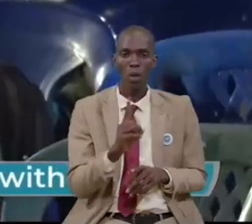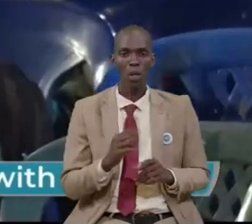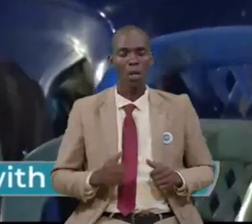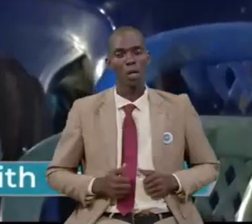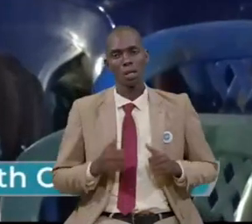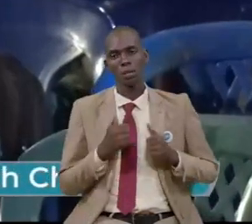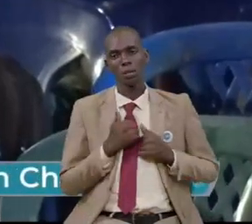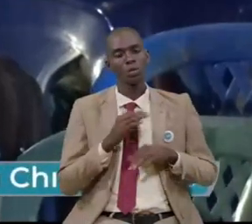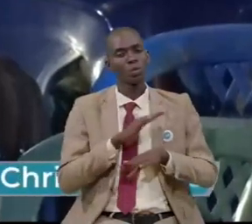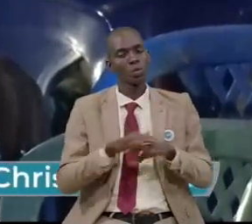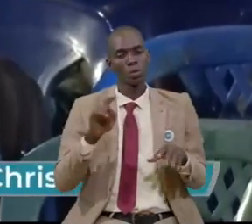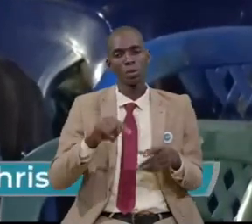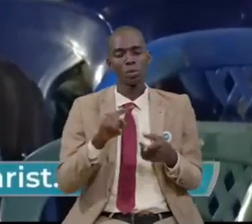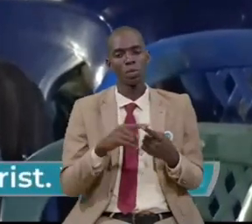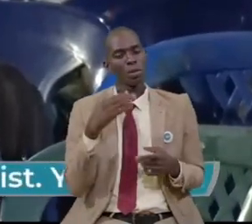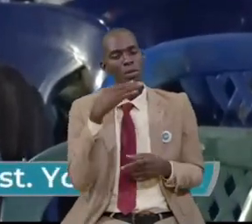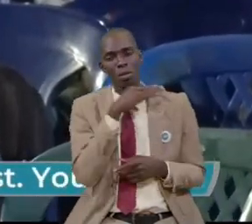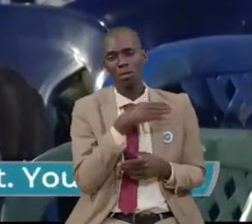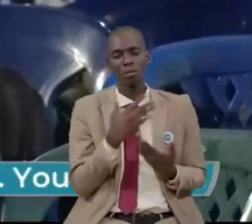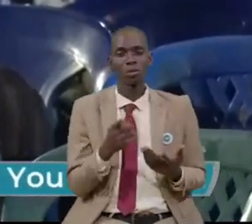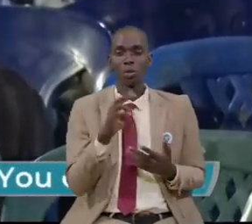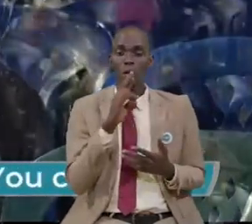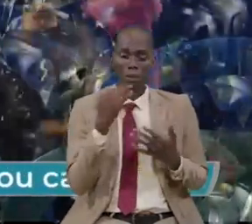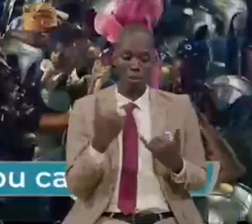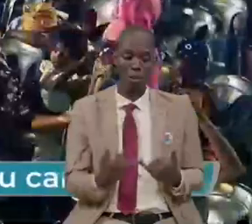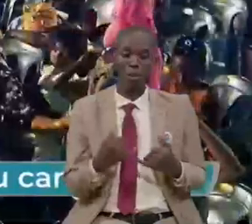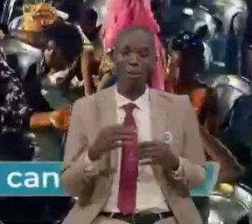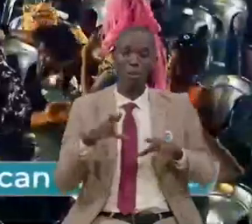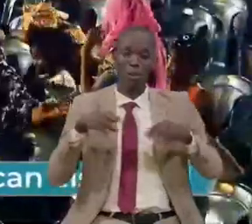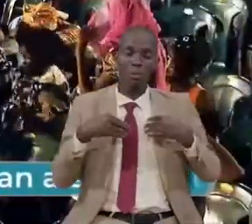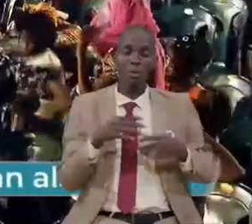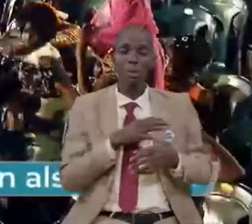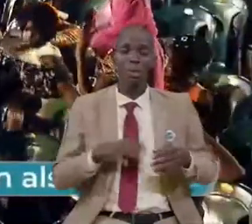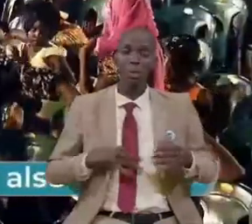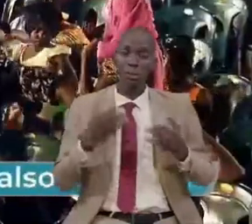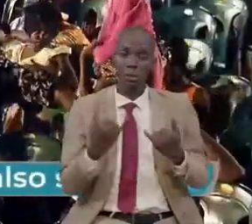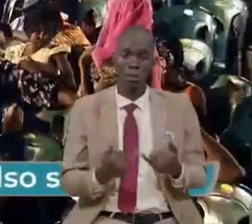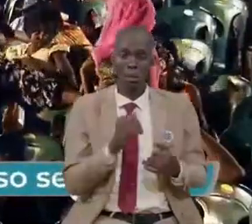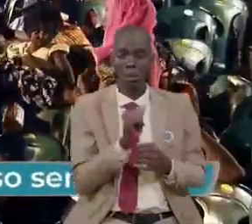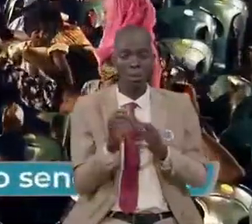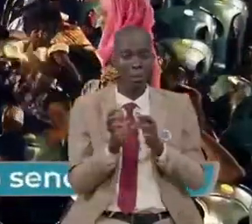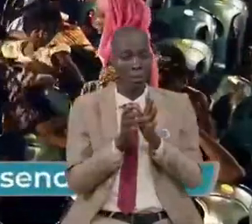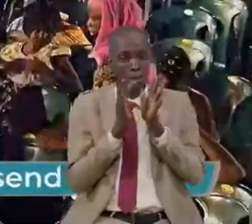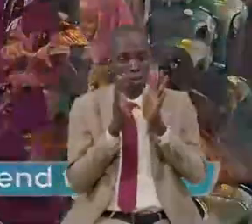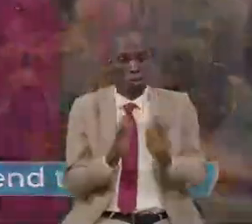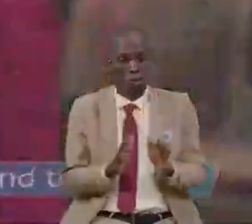Maintenant que vous êtes une nouvelle créature, il y a le